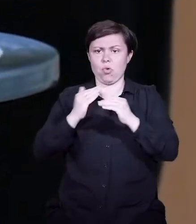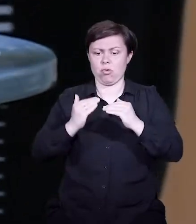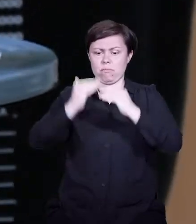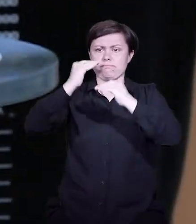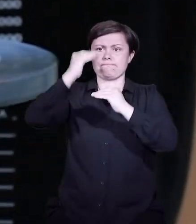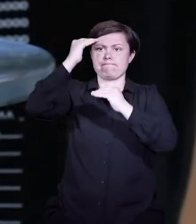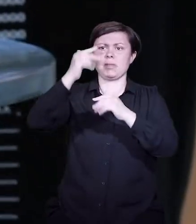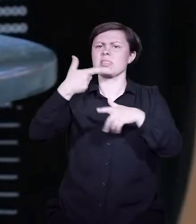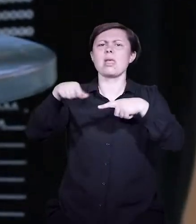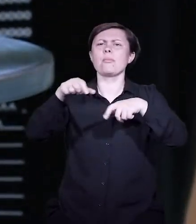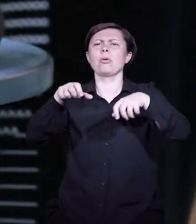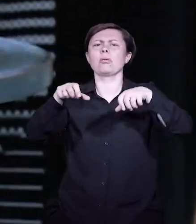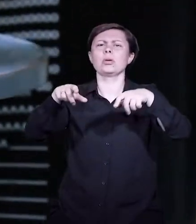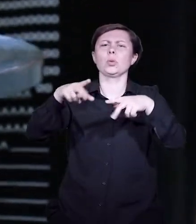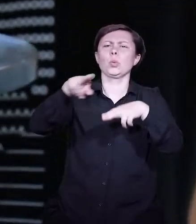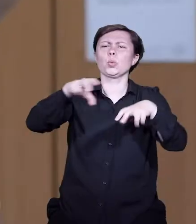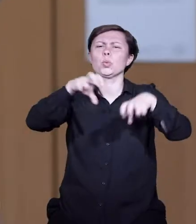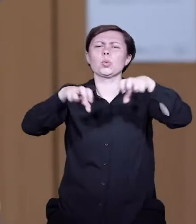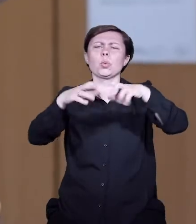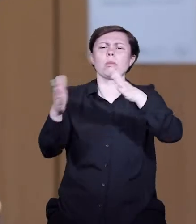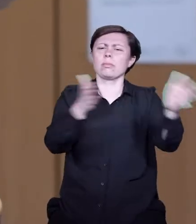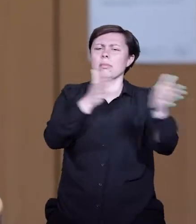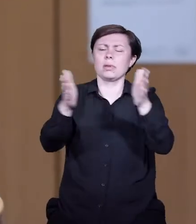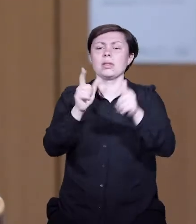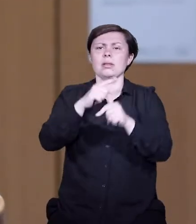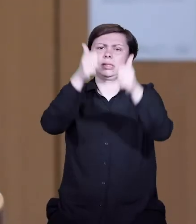wklejona i nie ruszała się w trakcie modelowania.